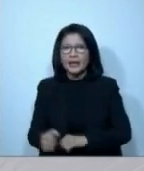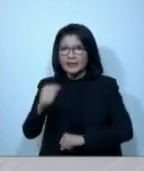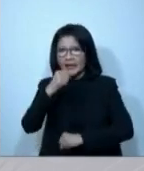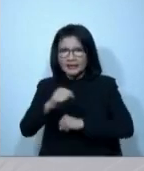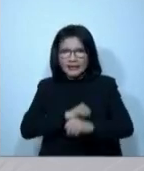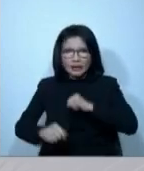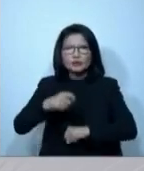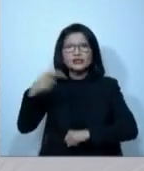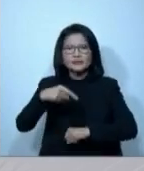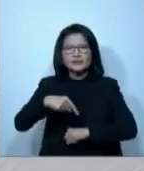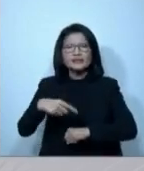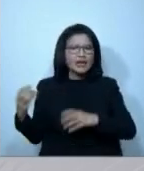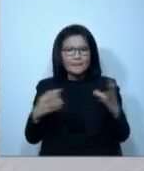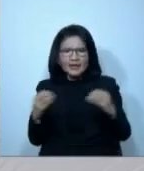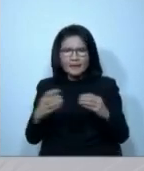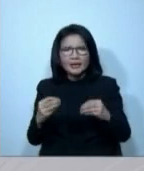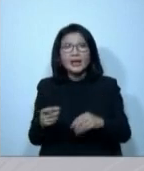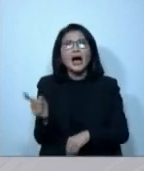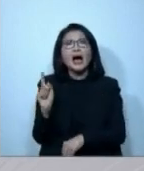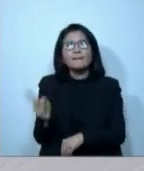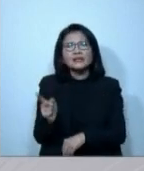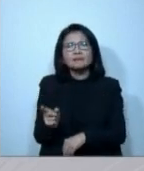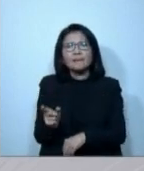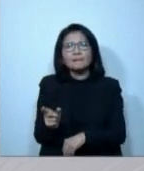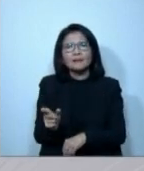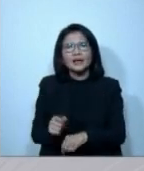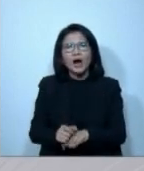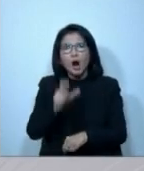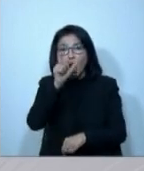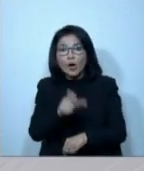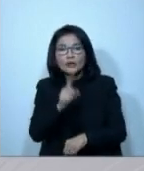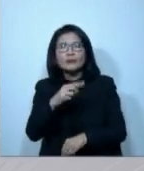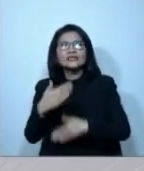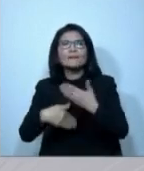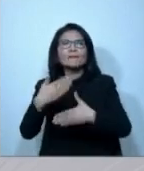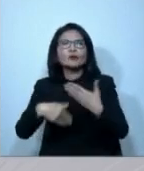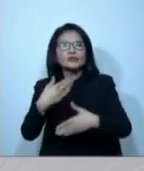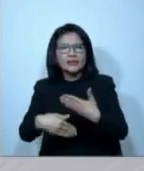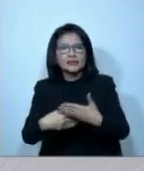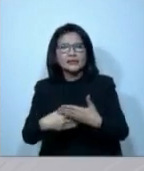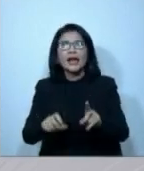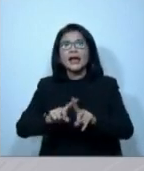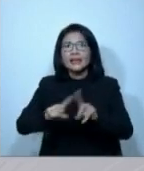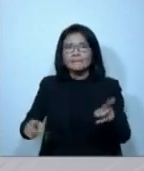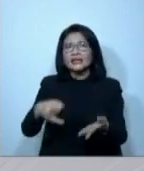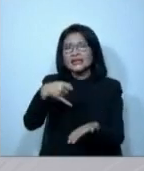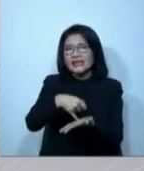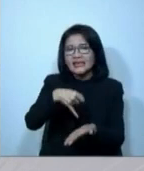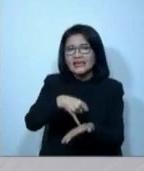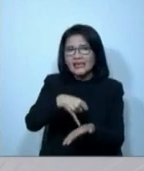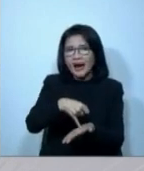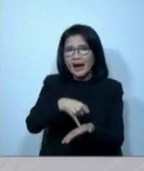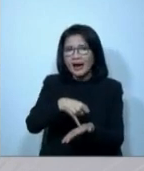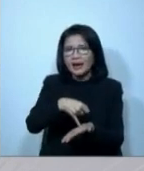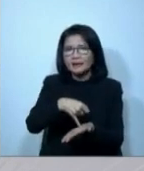masih diperdebatkan karena yang bersangkutan masih memproses. Tetapi intinya